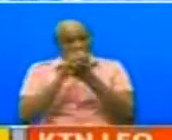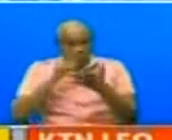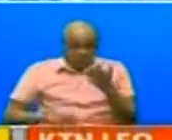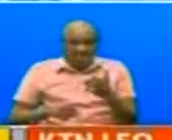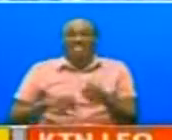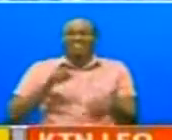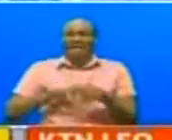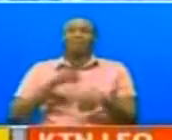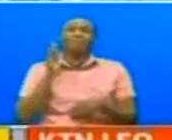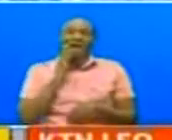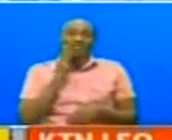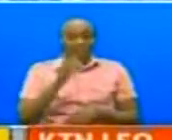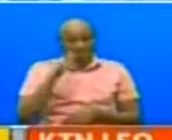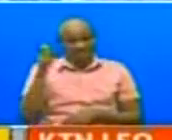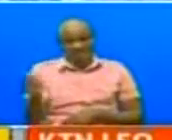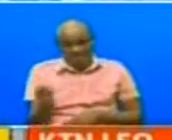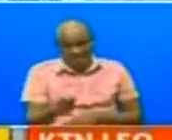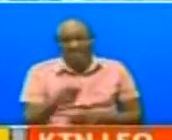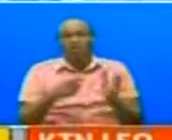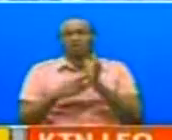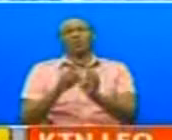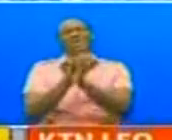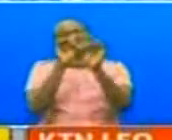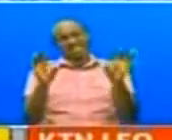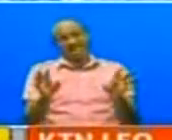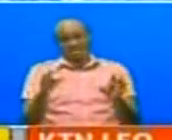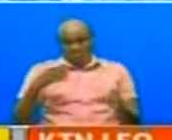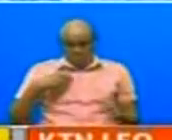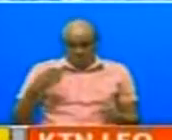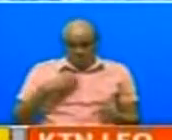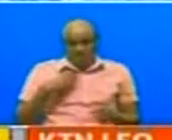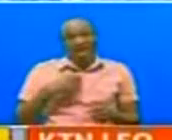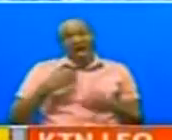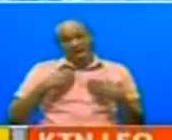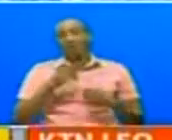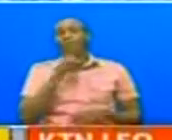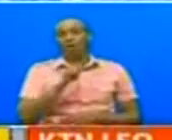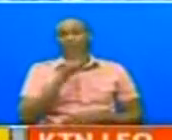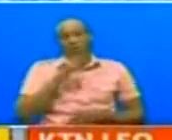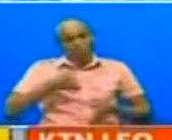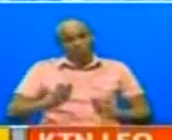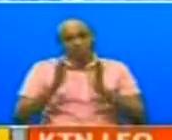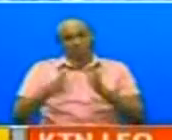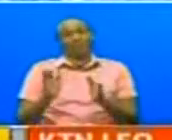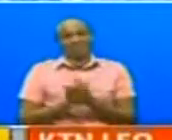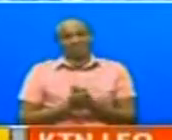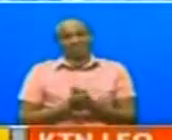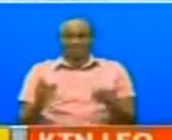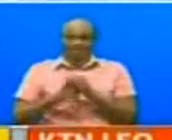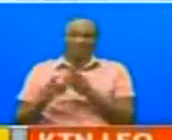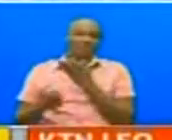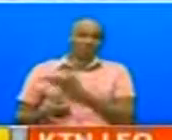mama anapoiokota kengele hiyo ni ishara ya kujikopoa madume, madume na madume kama